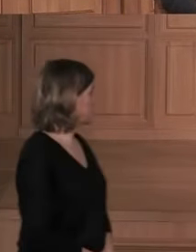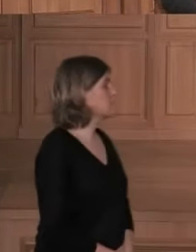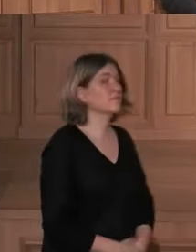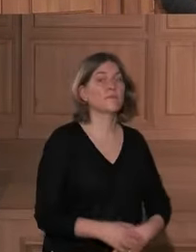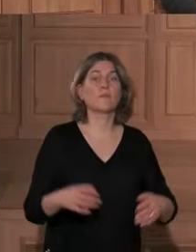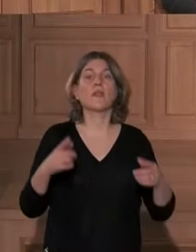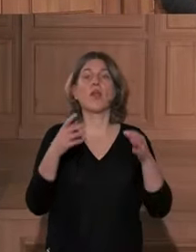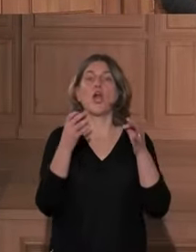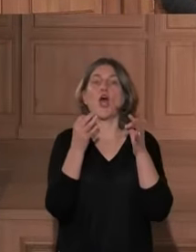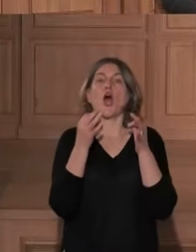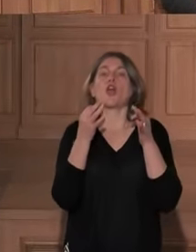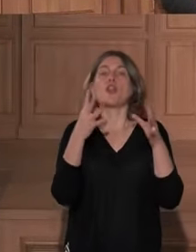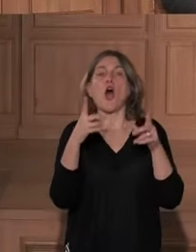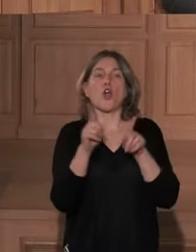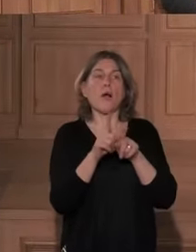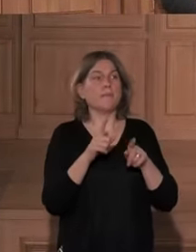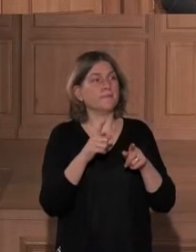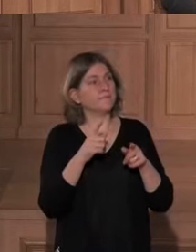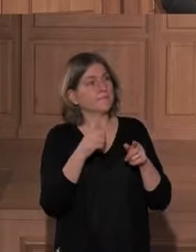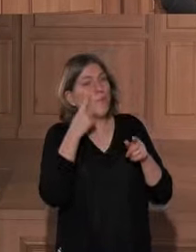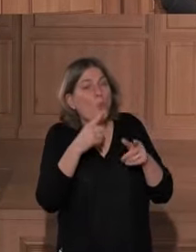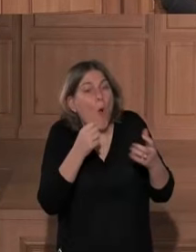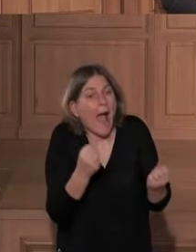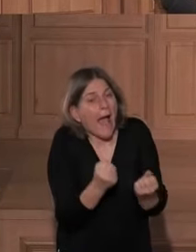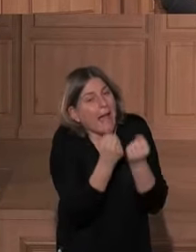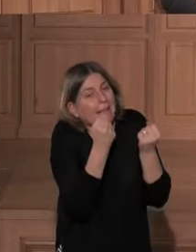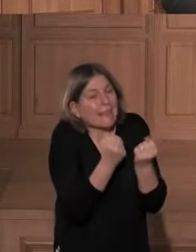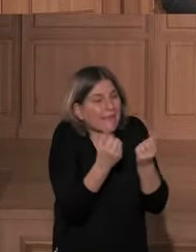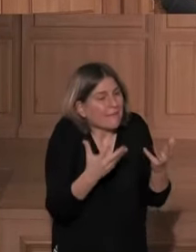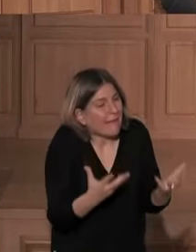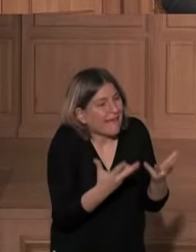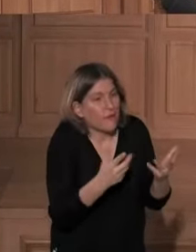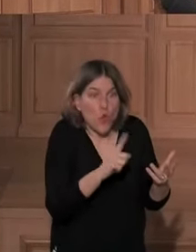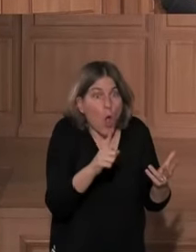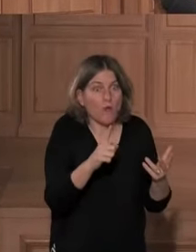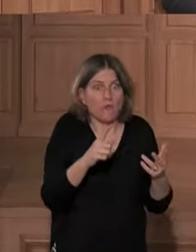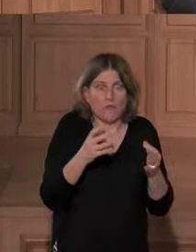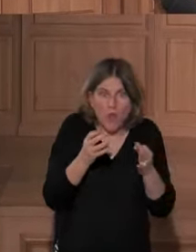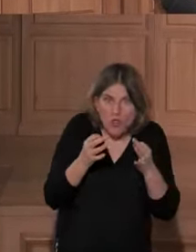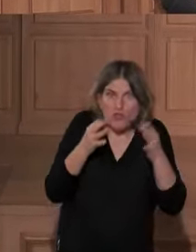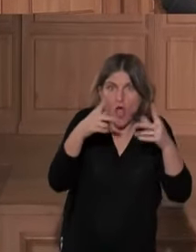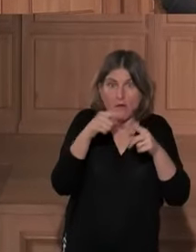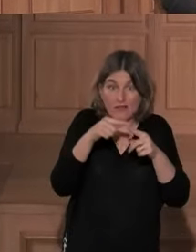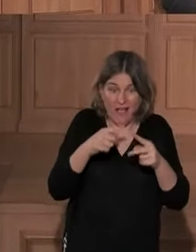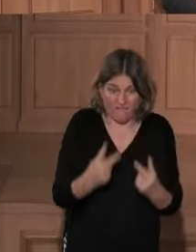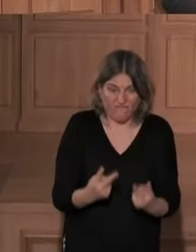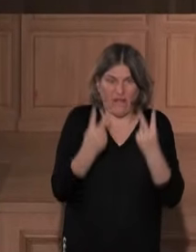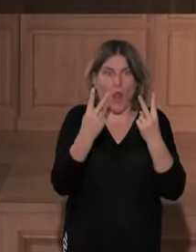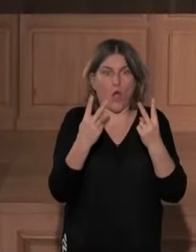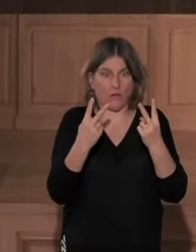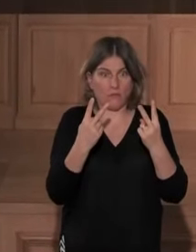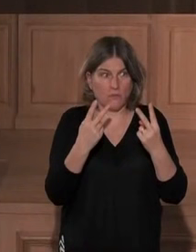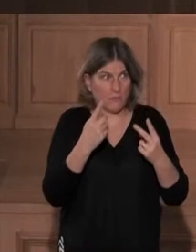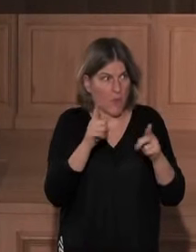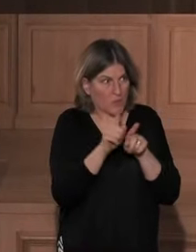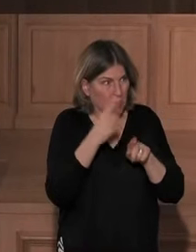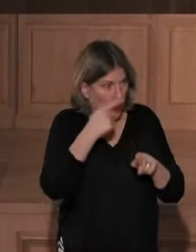ne l'occupe pas, ce n'est pas de l'occupationnel. Le temps, c'est précieux. C'est encore à plus forte raison pour eux précieux,